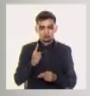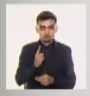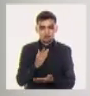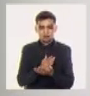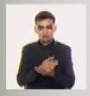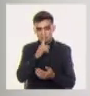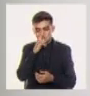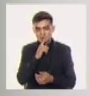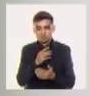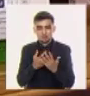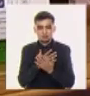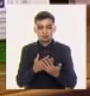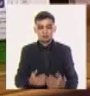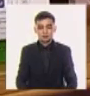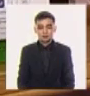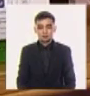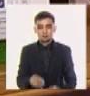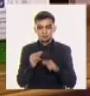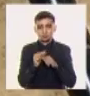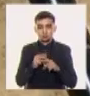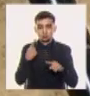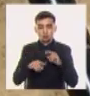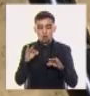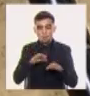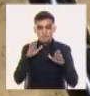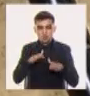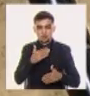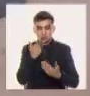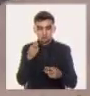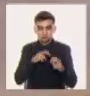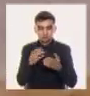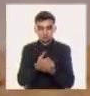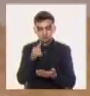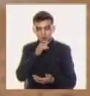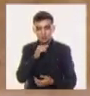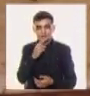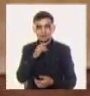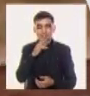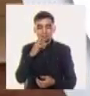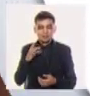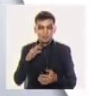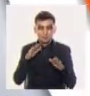закрывайте реабилитационный центр. Неужели не нашлось другого помещения под очередной провизорный центр?